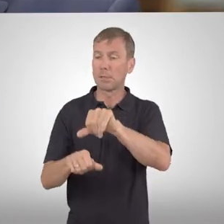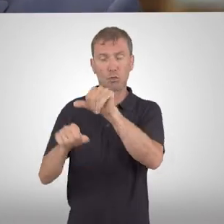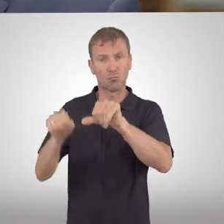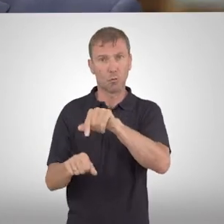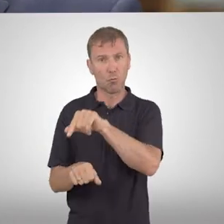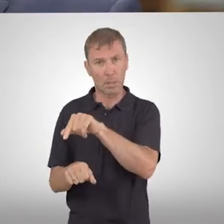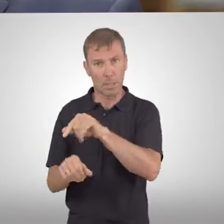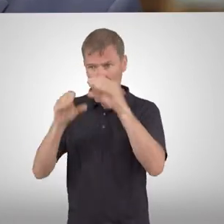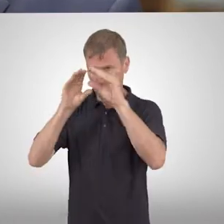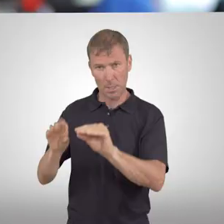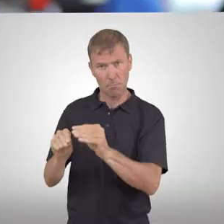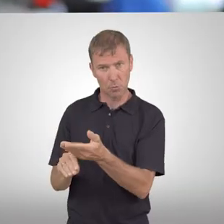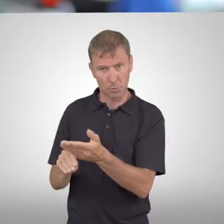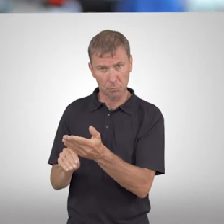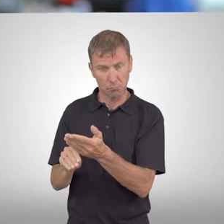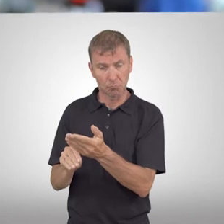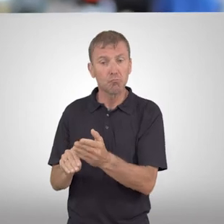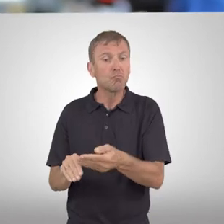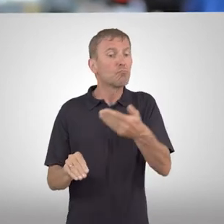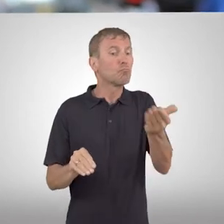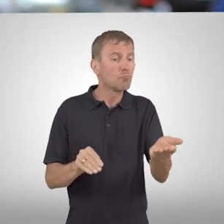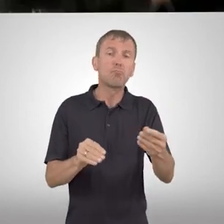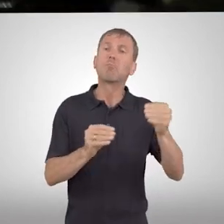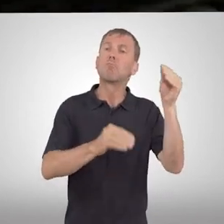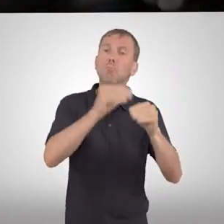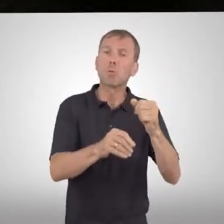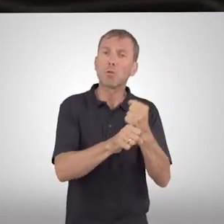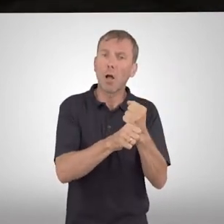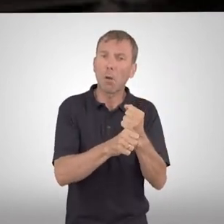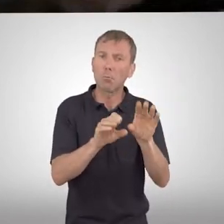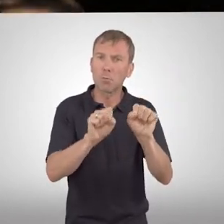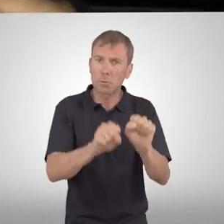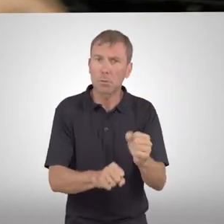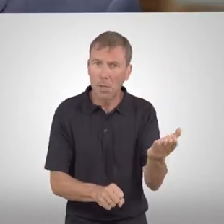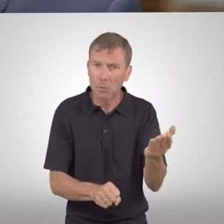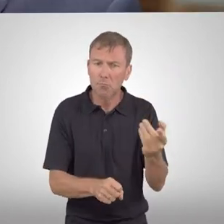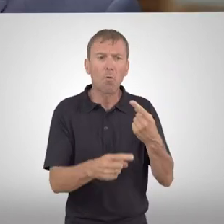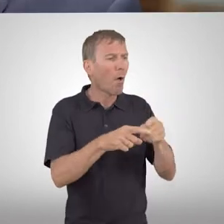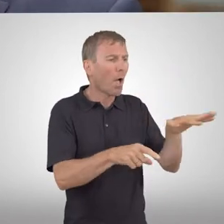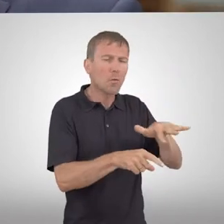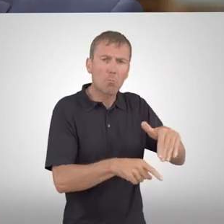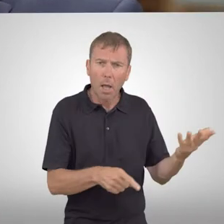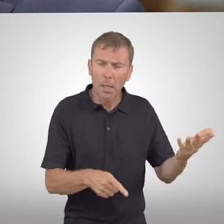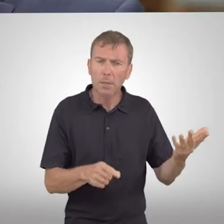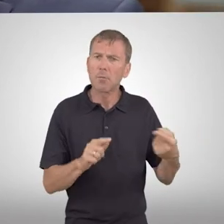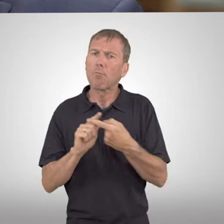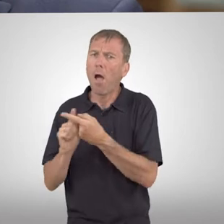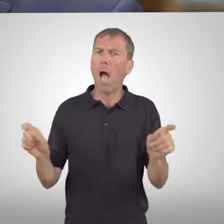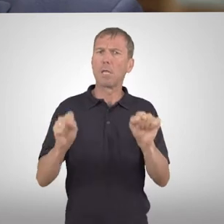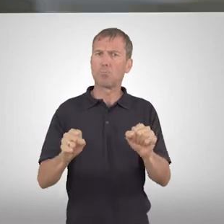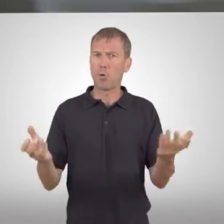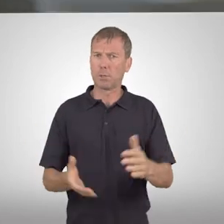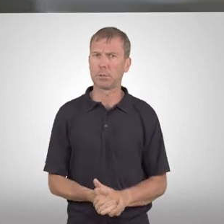in der Chirurgie die Brille einsetzen. Gleichzeitig kann sie natürlich auch für Montageprozesse und für andere Prozesse, also nicht nur für Lagerprozesse, verwendet